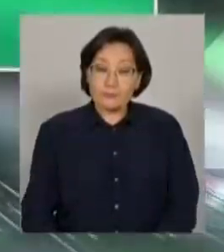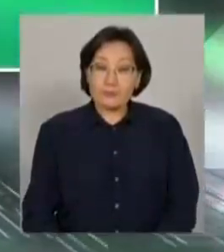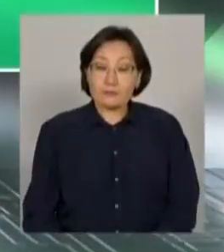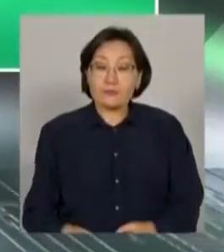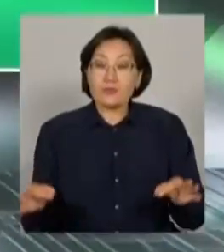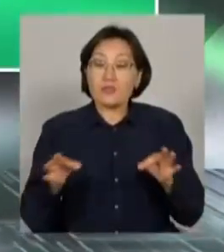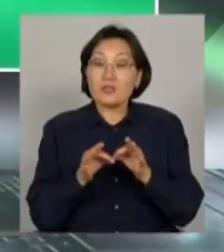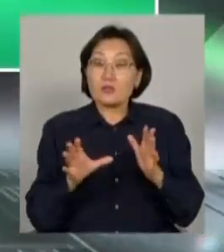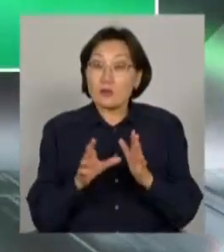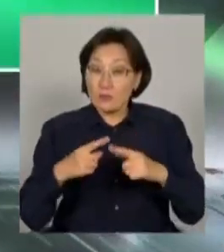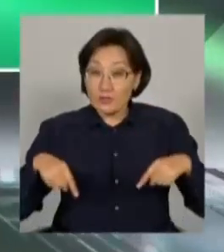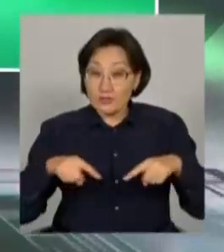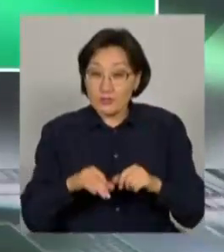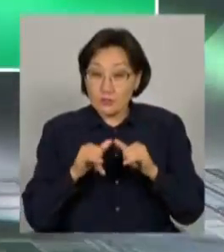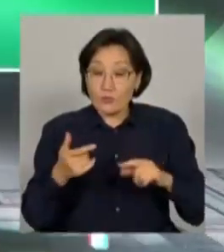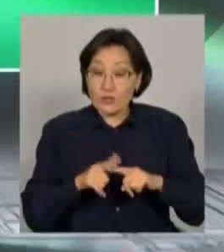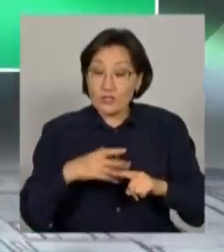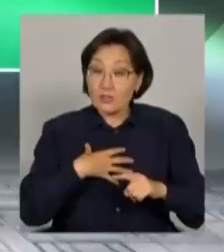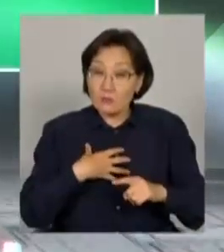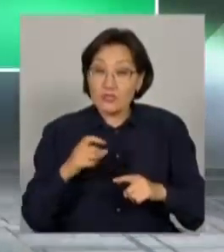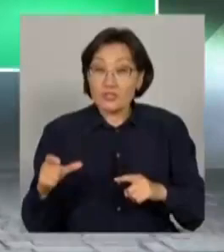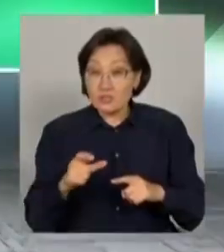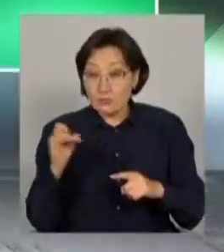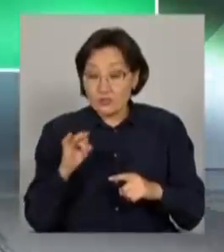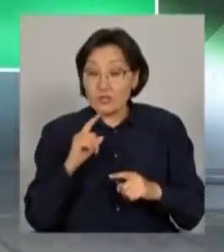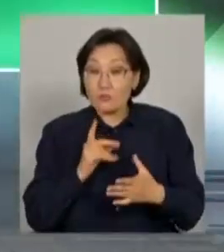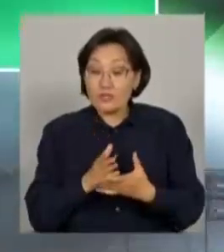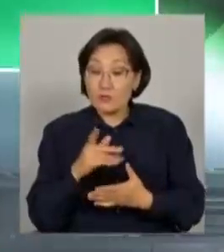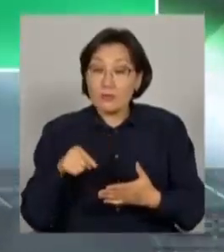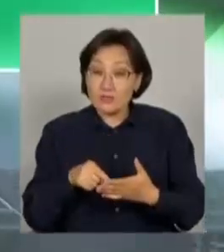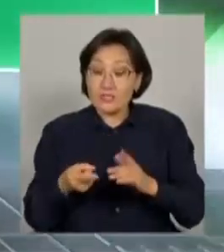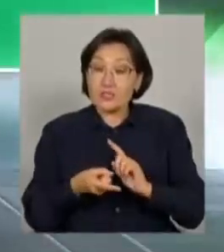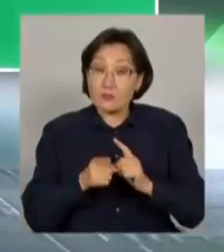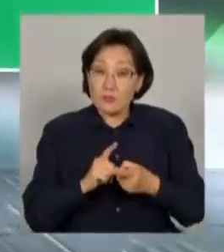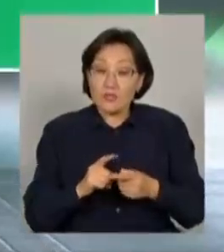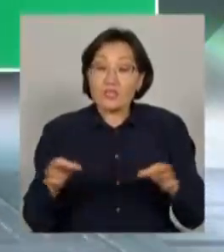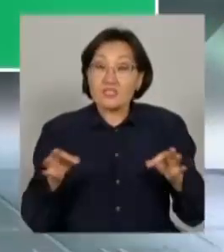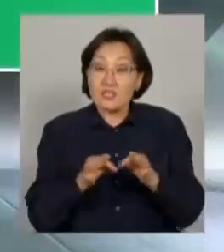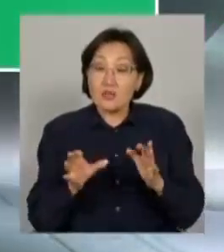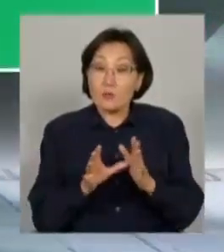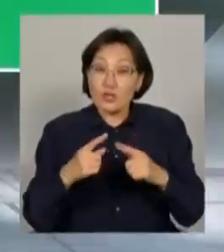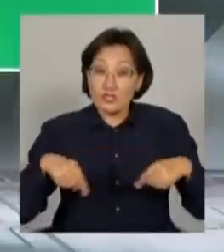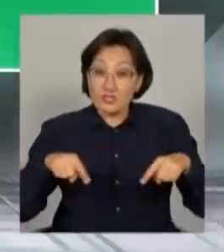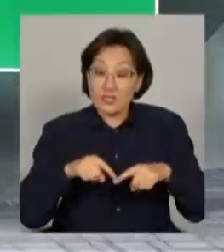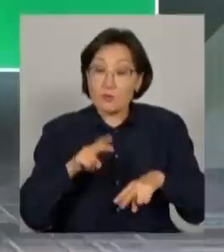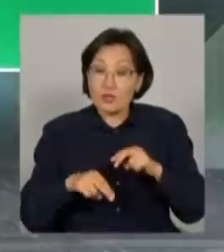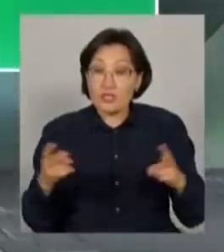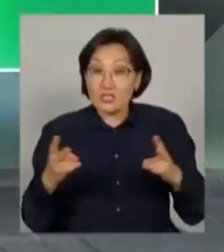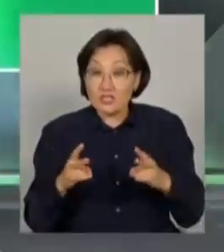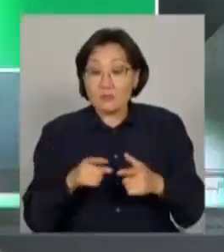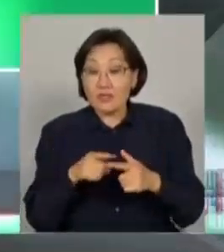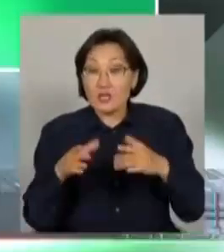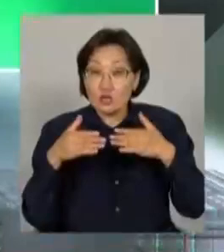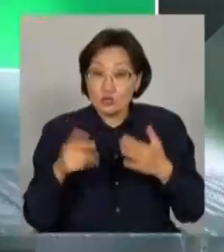Атом энергетикасын дамыту аса маңызды экономикалық және саяси мәселеге айналды. Атом электр станциясын салу қажет пе, жоқ па